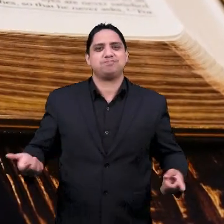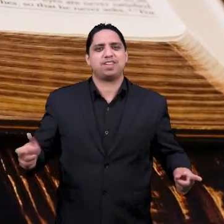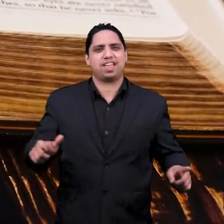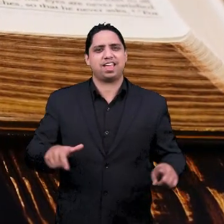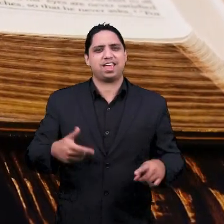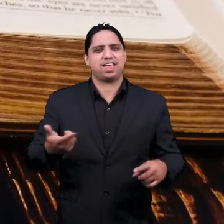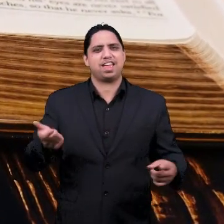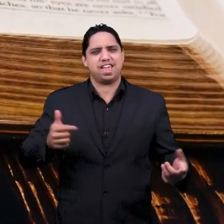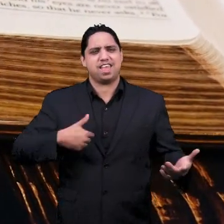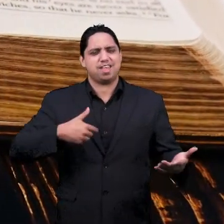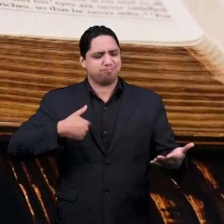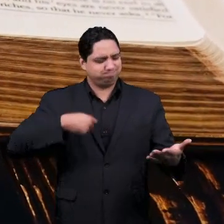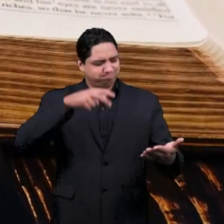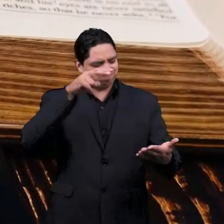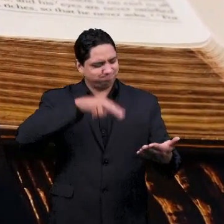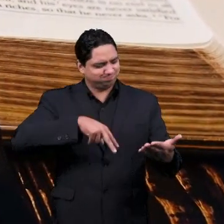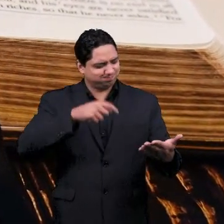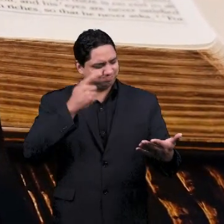Я всегда буду